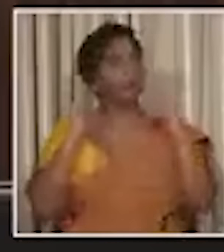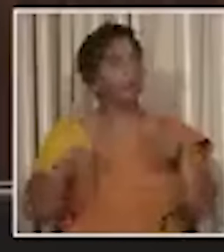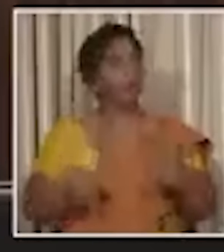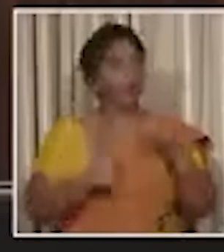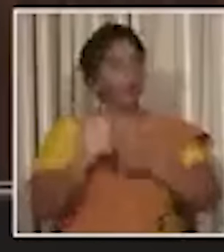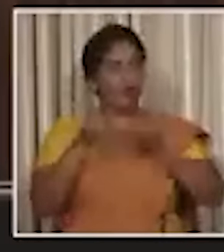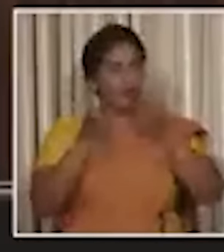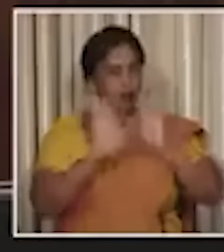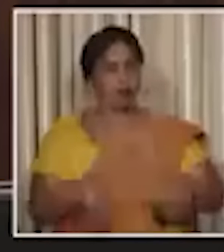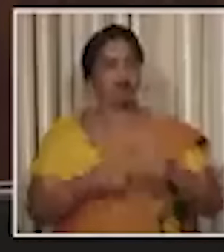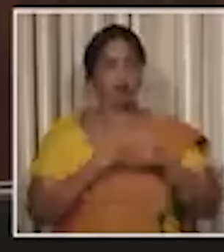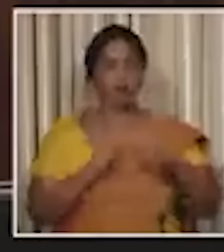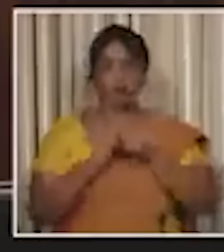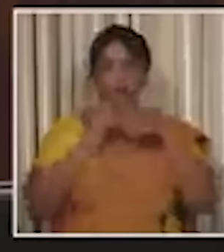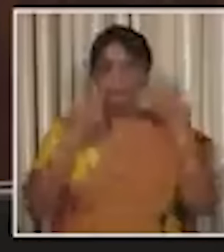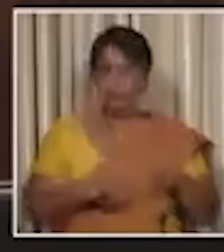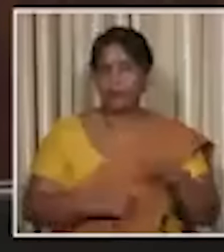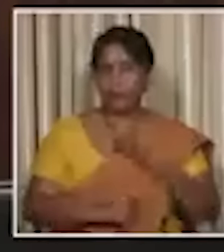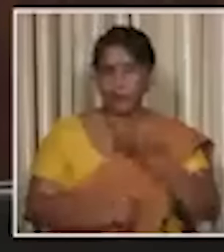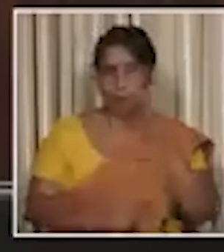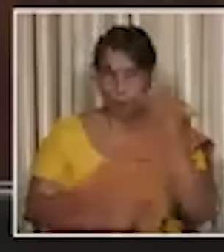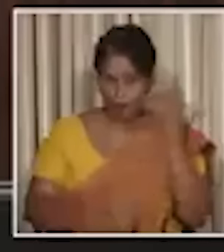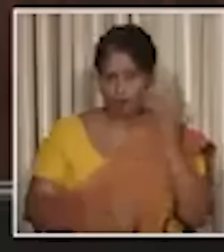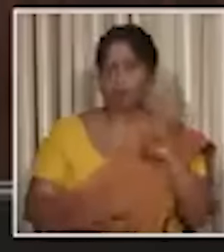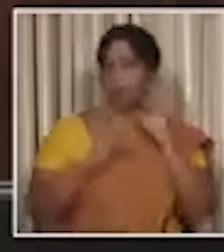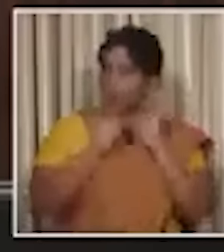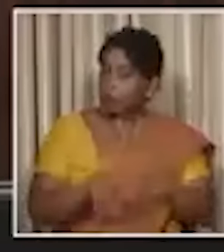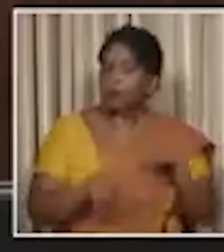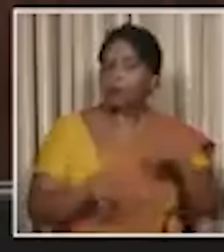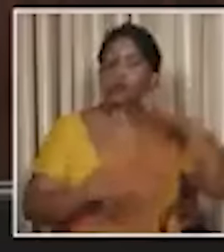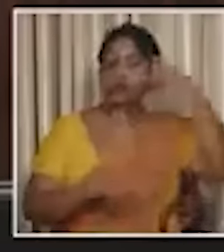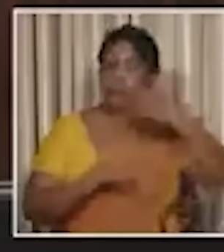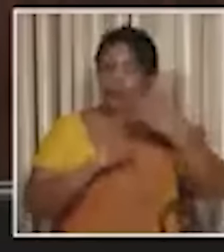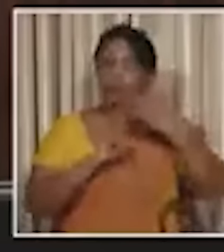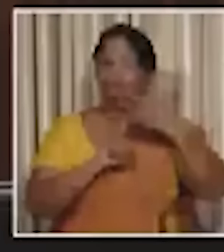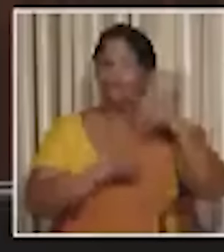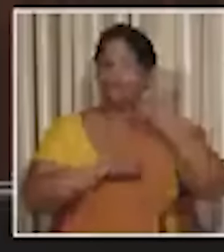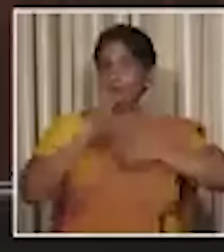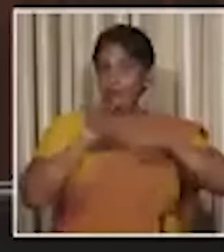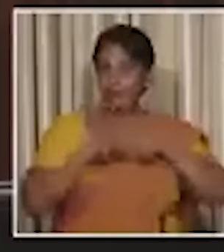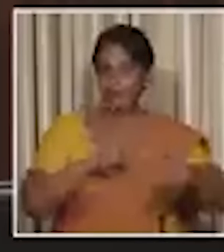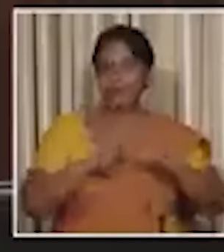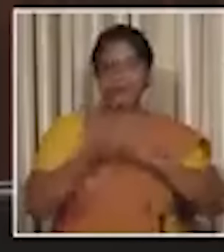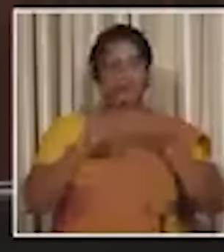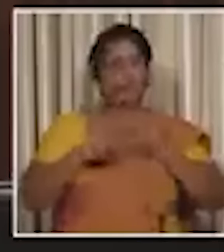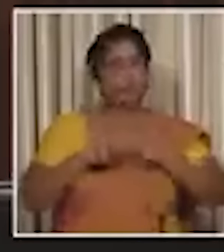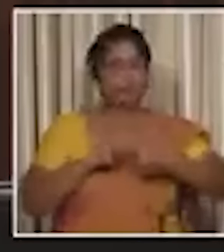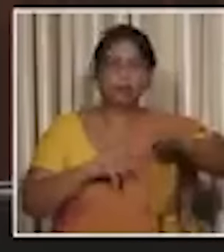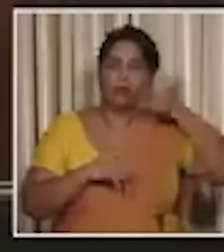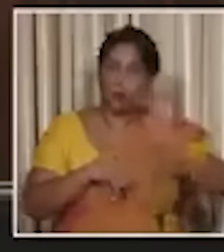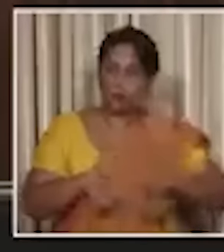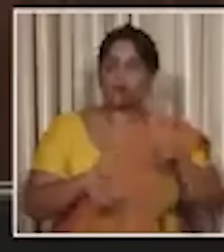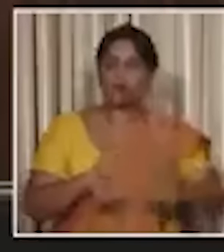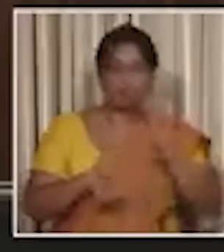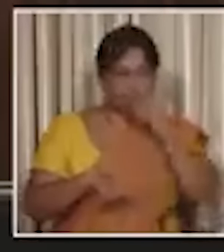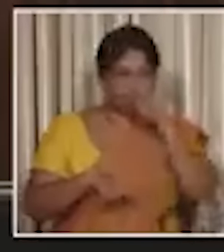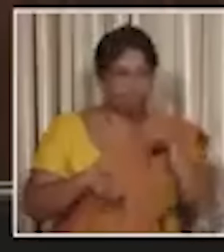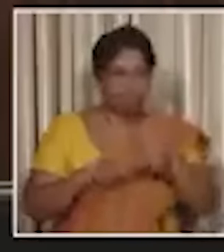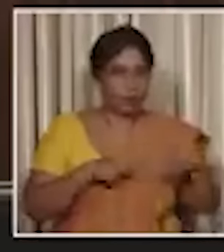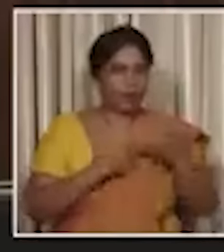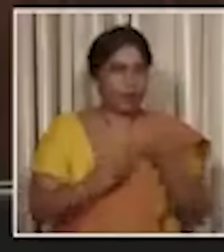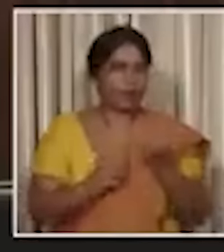எவ்வாறு கையாளப்பட வேண்டும் என்பதை நாங்கள் கவனம் செலுத்துகின்றோம். நான்காவது விடயம், சந்தையானது ஒரு விரிவடைந்த சந்தைக்கு பதிலாக எங்களால்